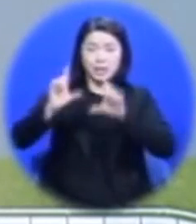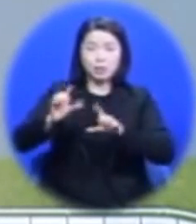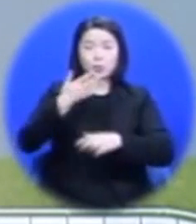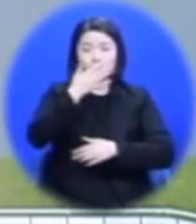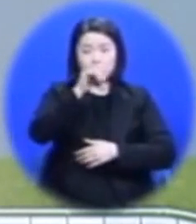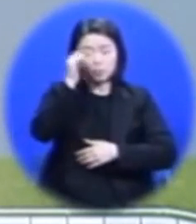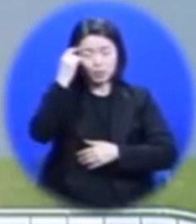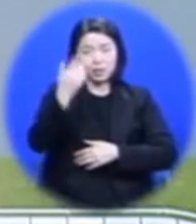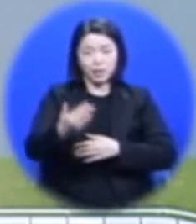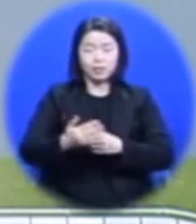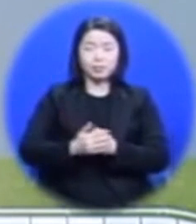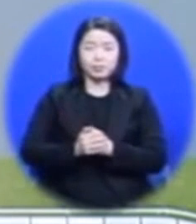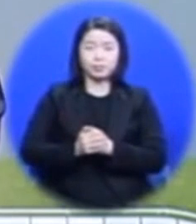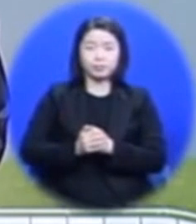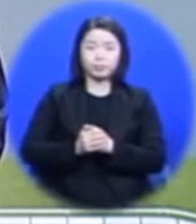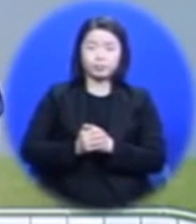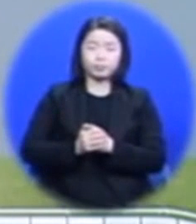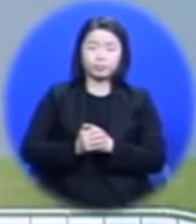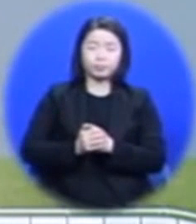계십니까?